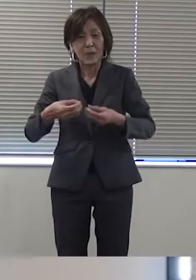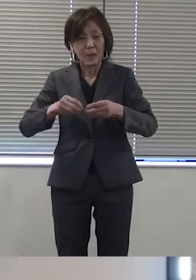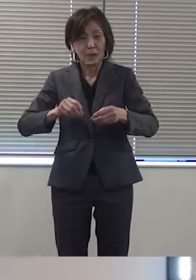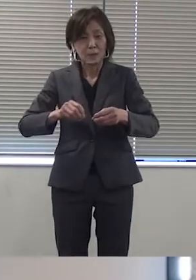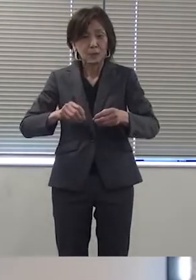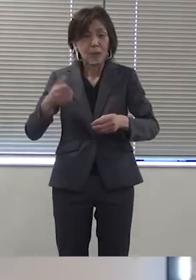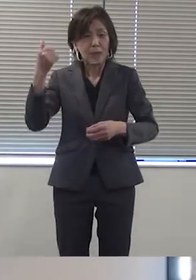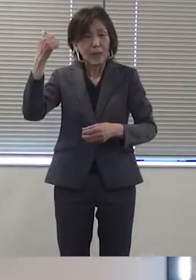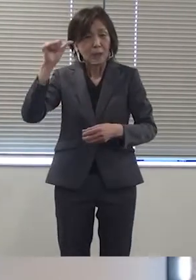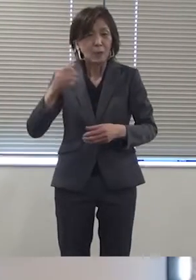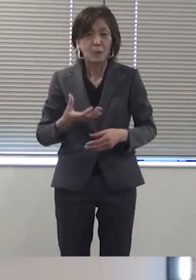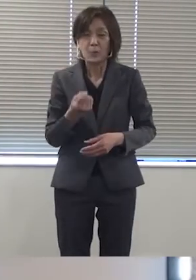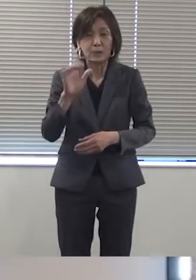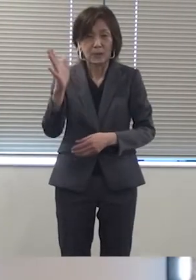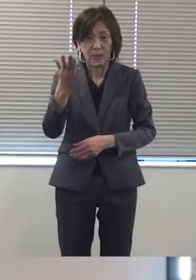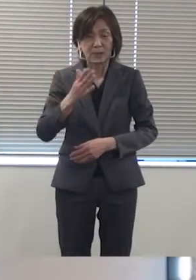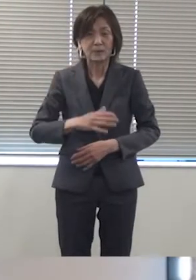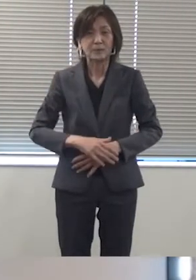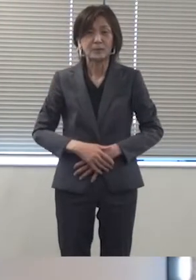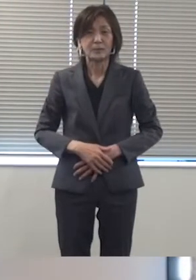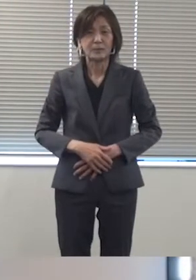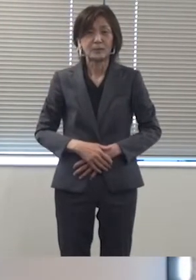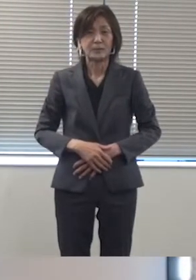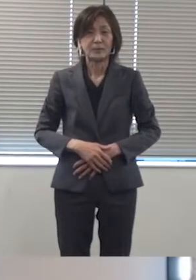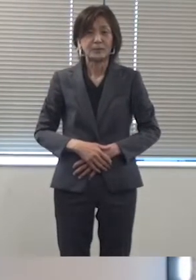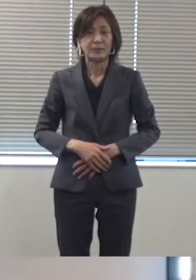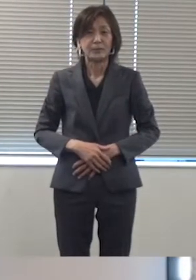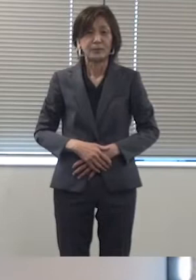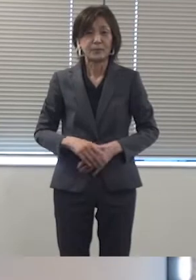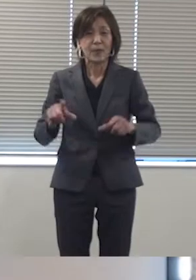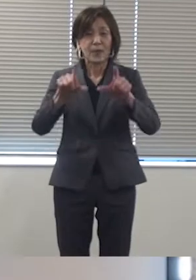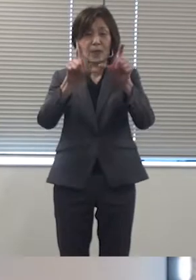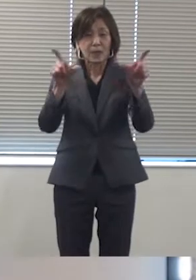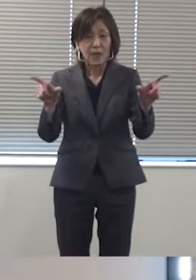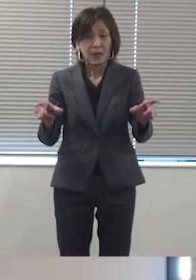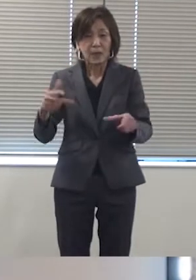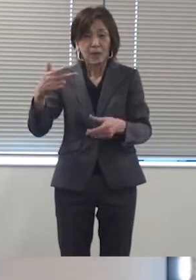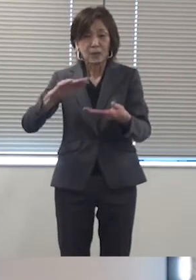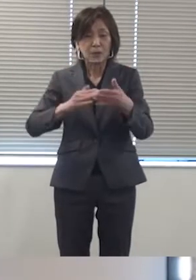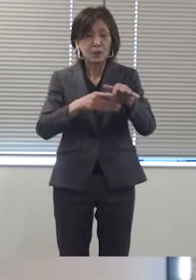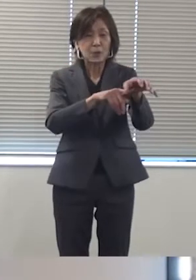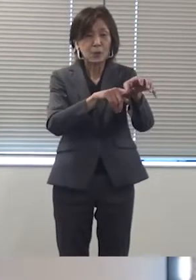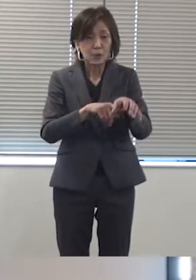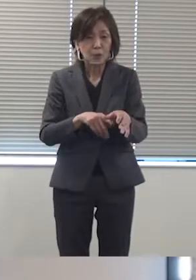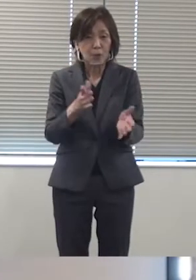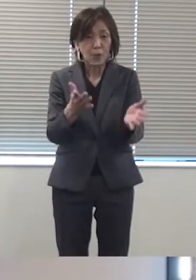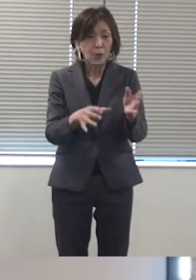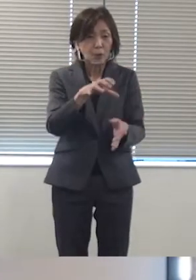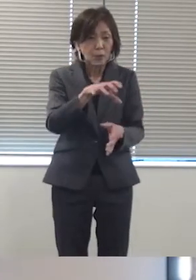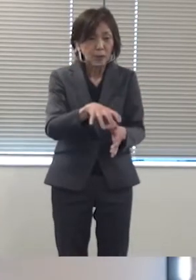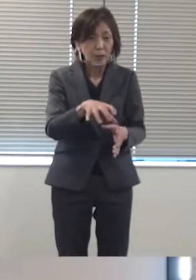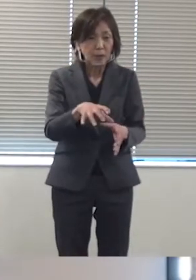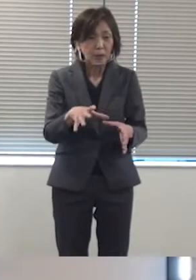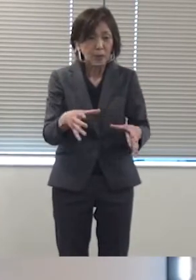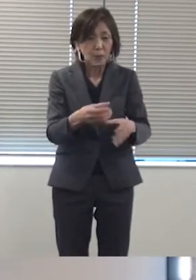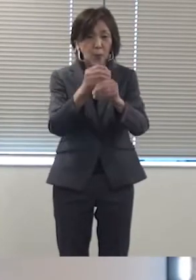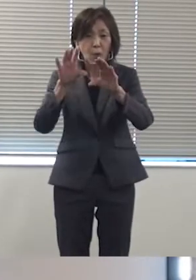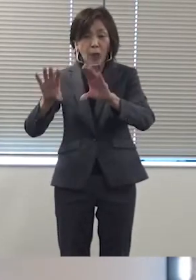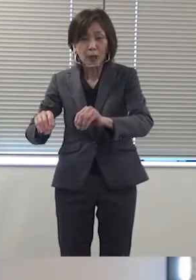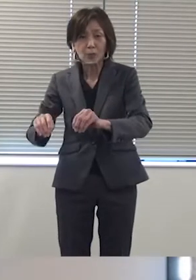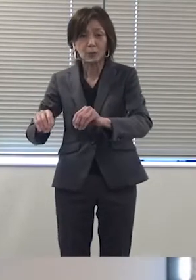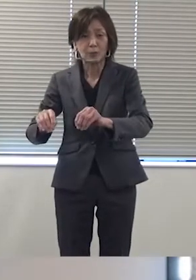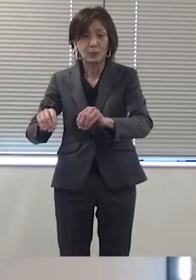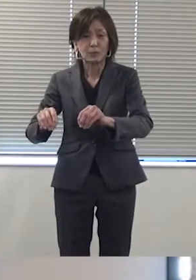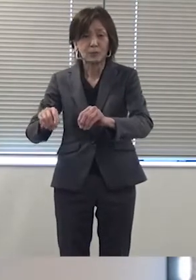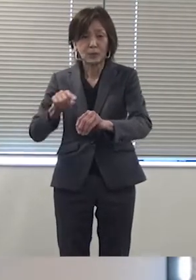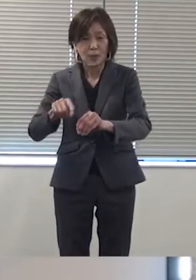統廃合とかいう話が出た瞬間にですね、まあ、地域で大揉めに なってますので、いろんな方針転換を